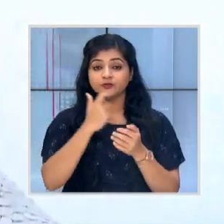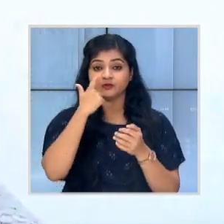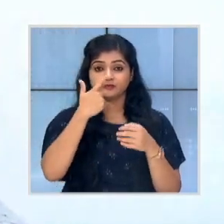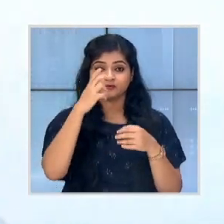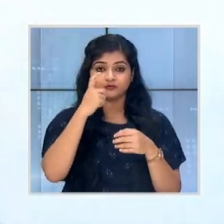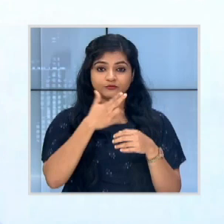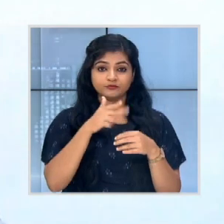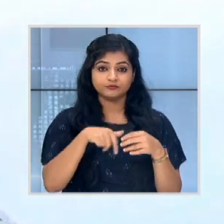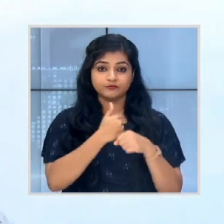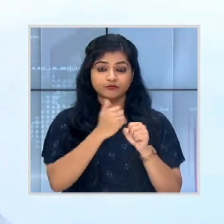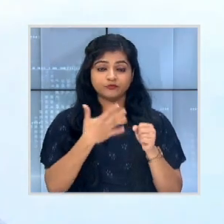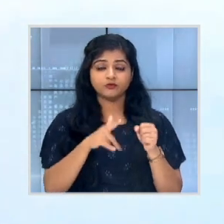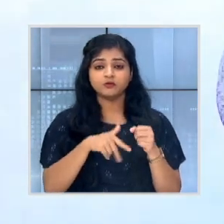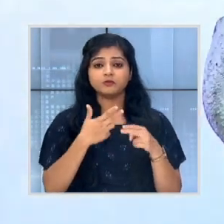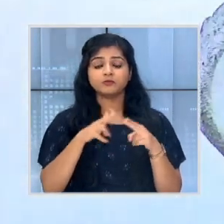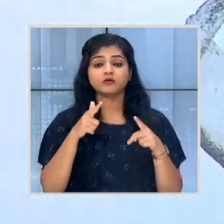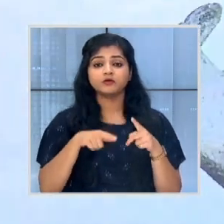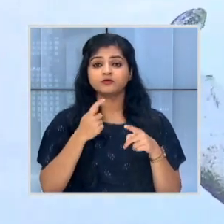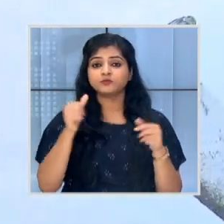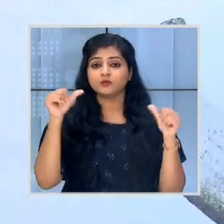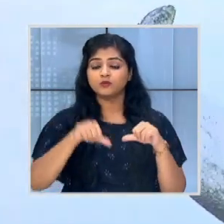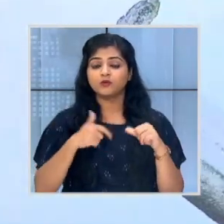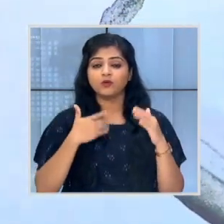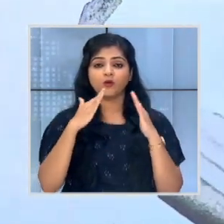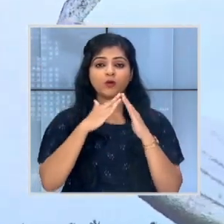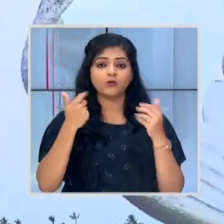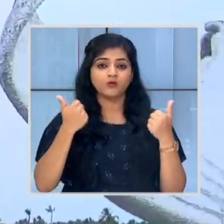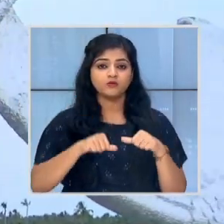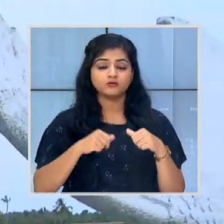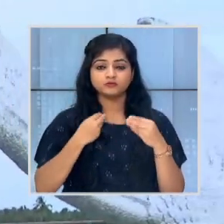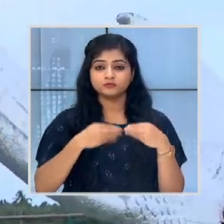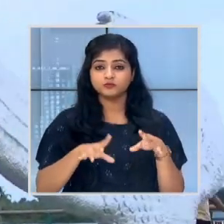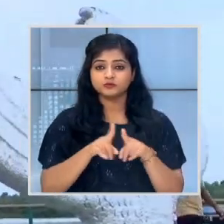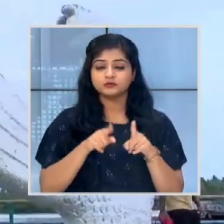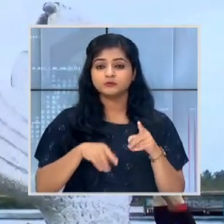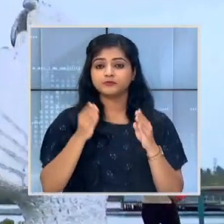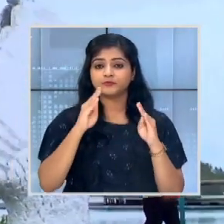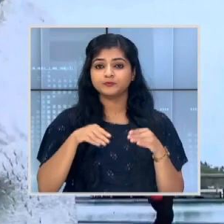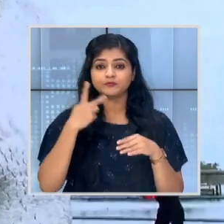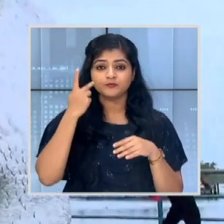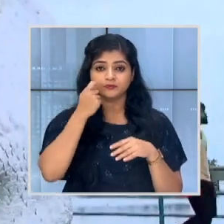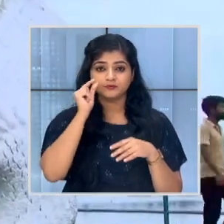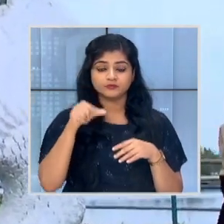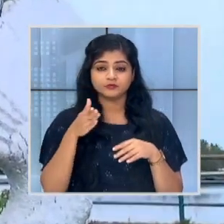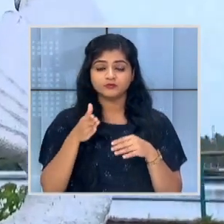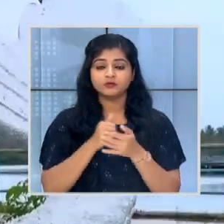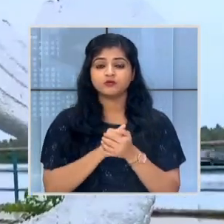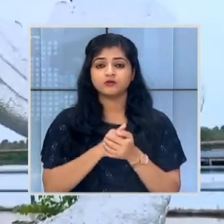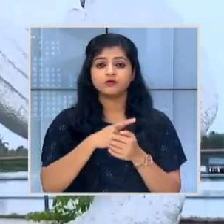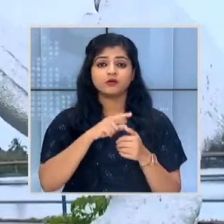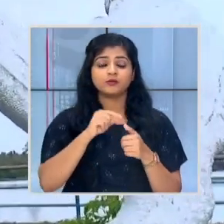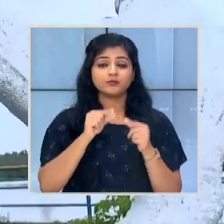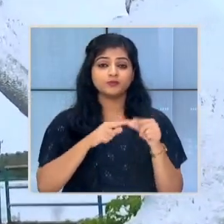ഒടുവിൽ തെരുവിലേക്ക് ഇറങ്ങേണ്ടി വരിക, ഈ ശില്പം നിർമ്മിച്ചതിൻ്റെ പേരിൽ തന്നെ തൻ്റെ കിടപ്പാടം നഷ്ടപ്പെടേണ്ടി വരുന്ന ഒരു കലാകാരന്, അത് ഈ ഘട്ടത്തിൽ നമുക്ക്